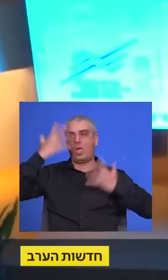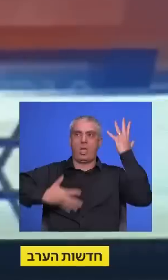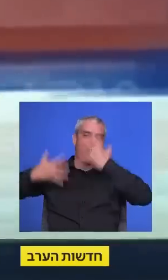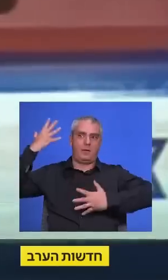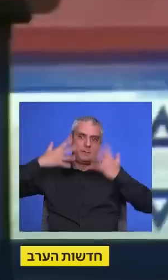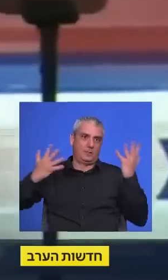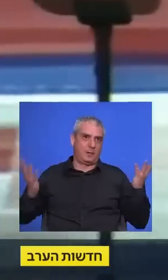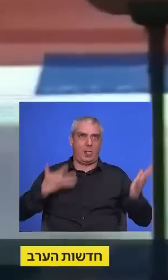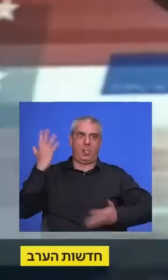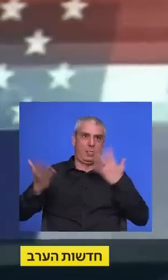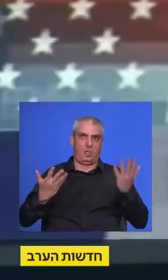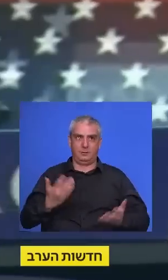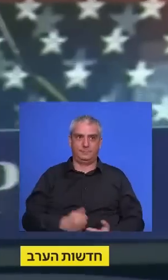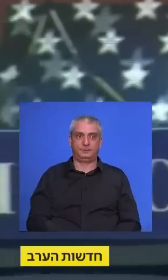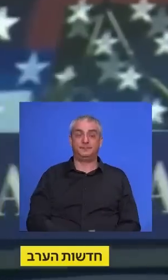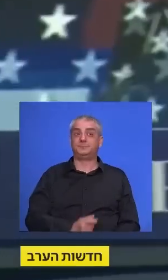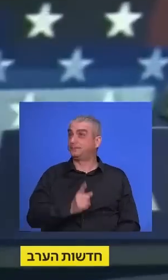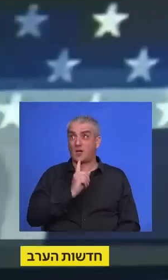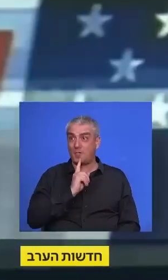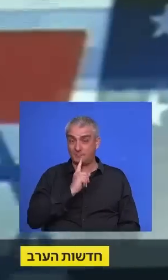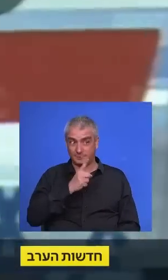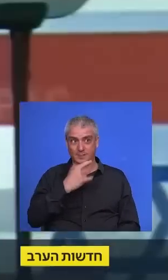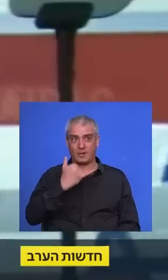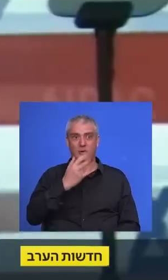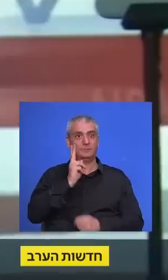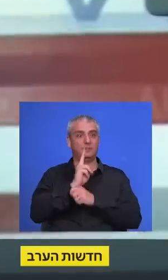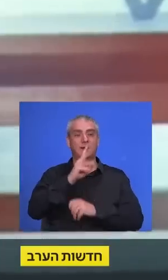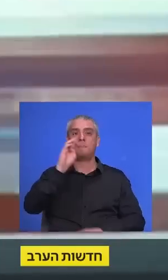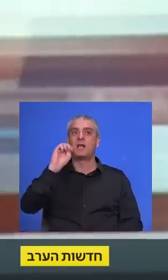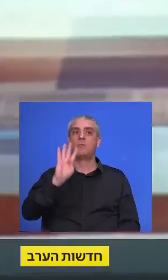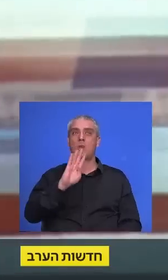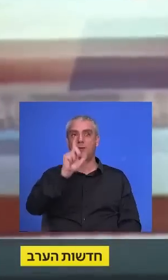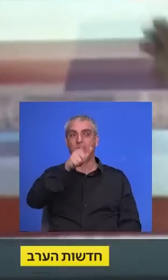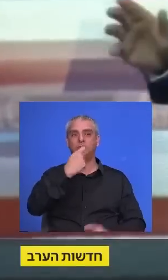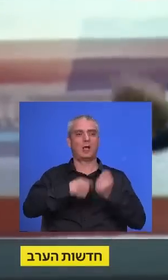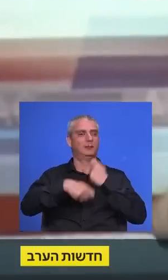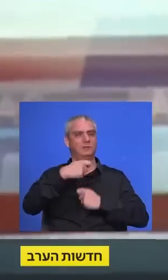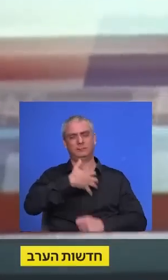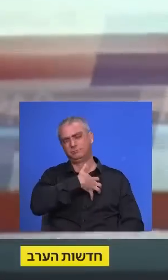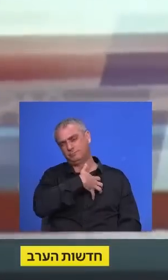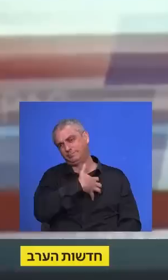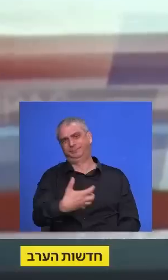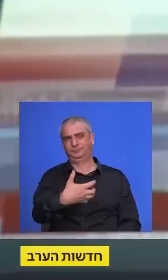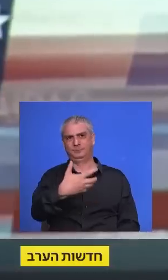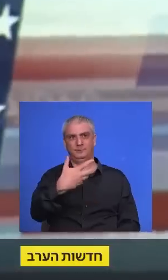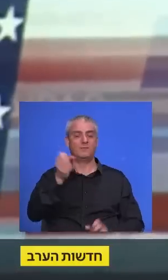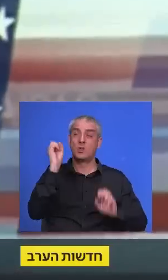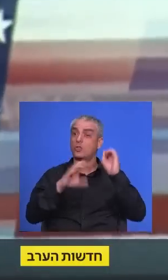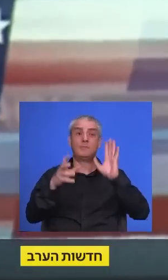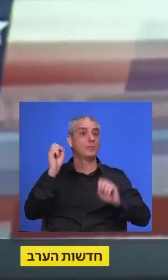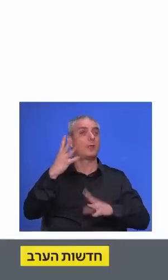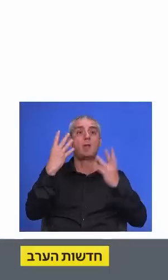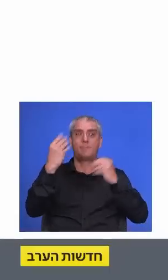פאניקה. ואם זה לא מספיק, היום מזהיר מייקל בלומברג, איש העסקים רב ההון והפילנטרופ שתרם